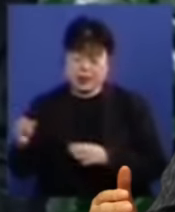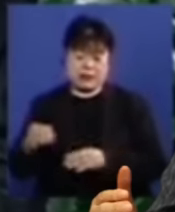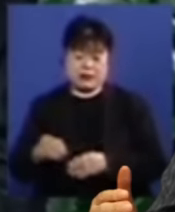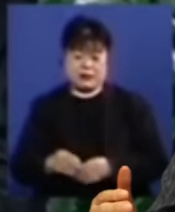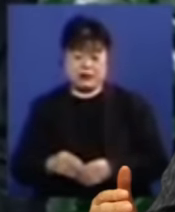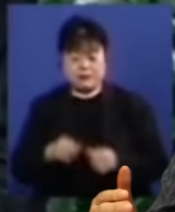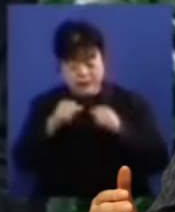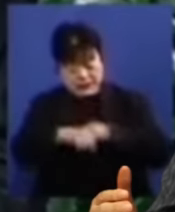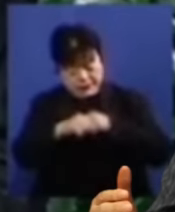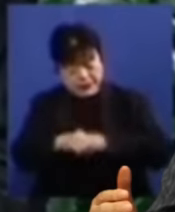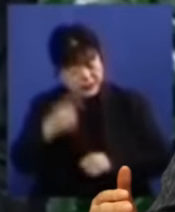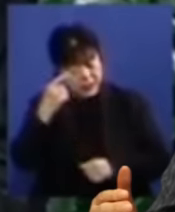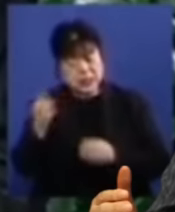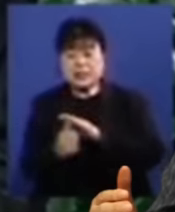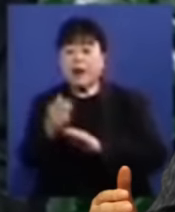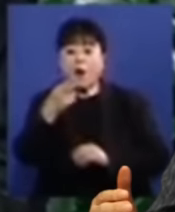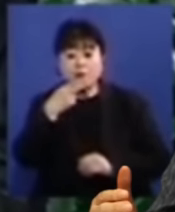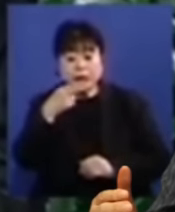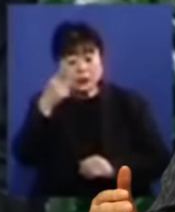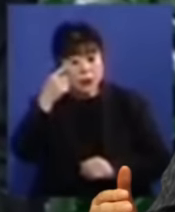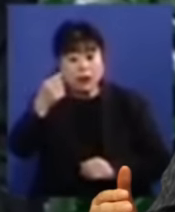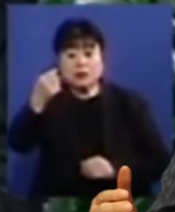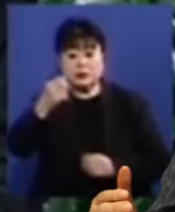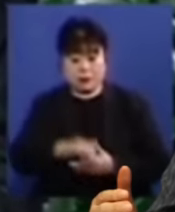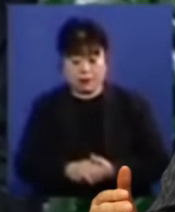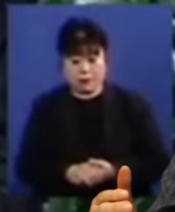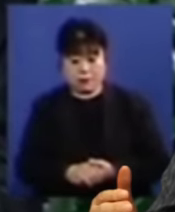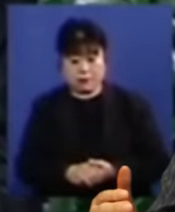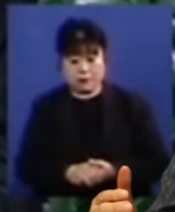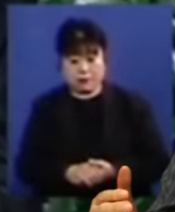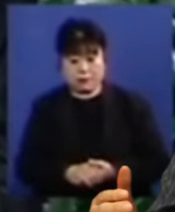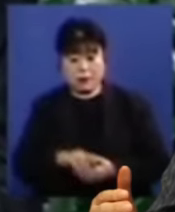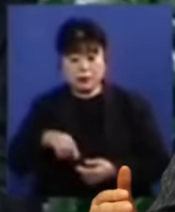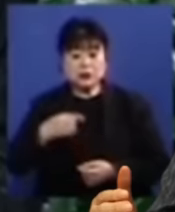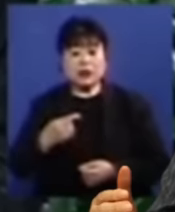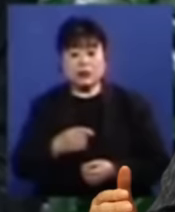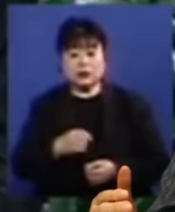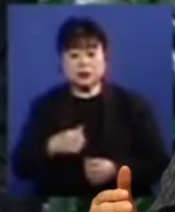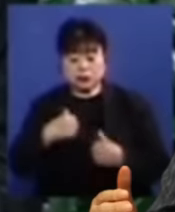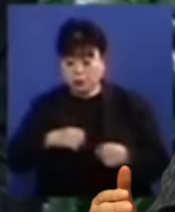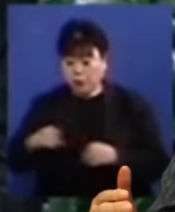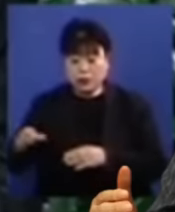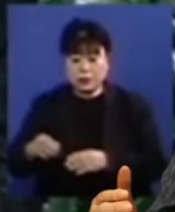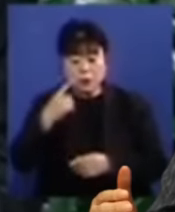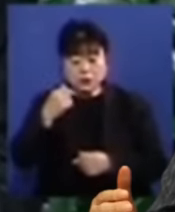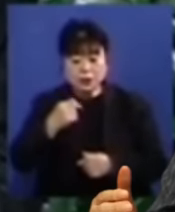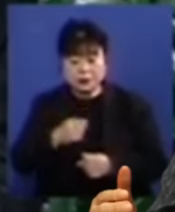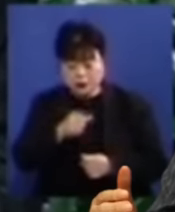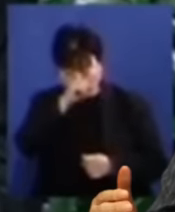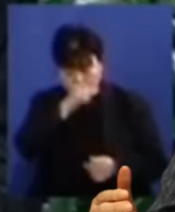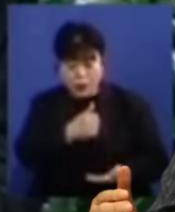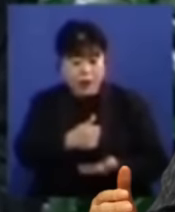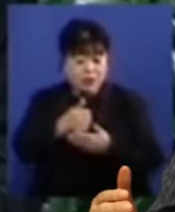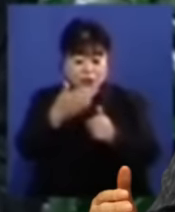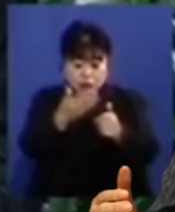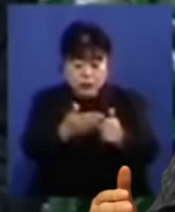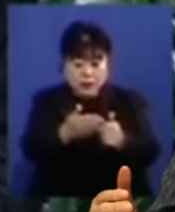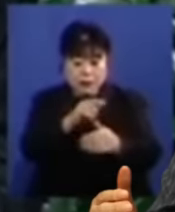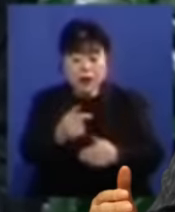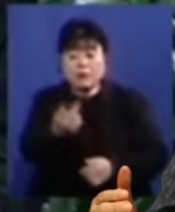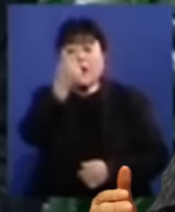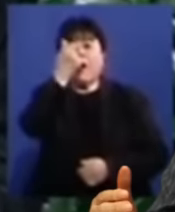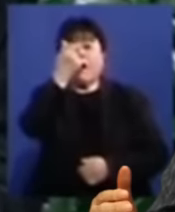폐인이다 희망이 없다 그렇게 자인하고 있었는데 목사님 말 한마디가 그 마음속에 박혀서